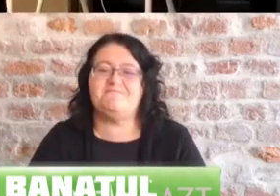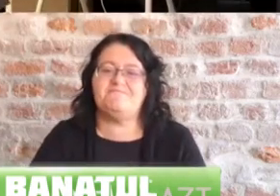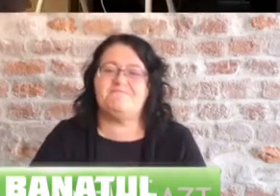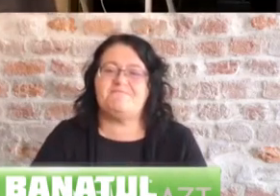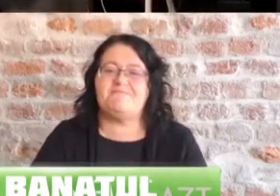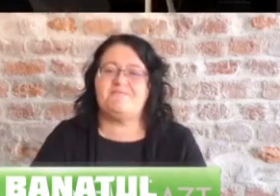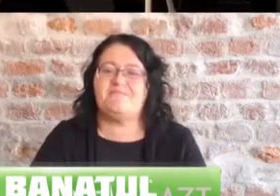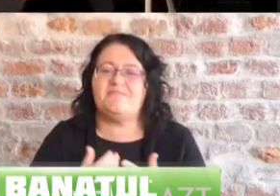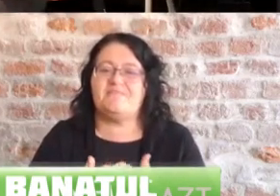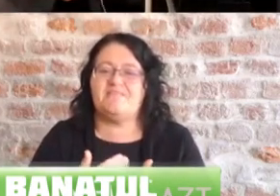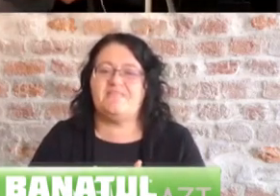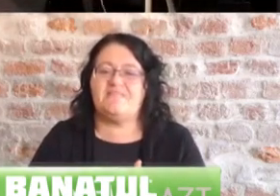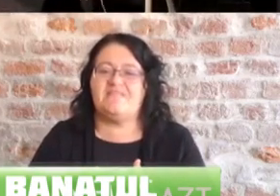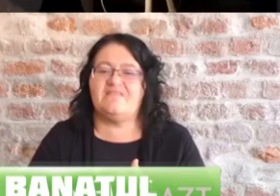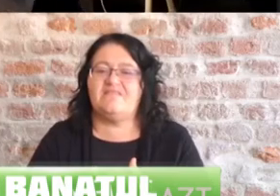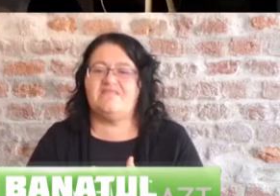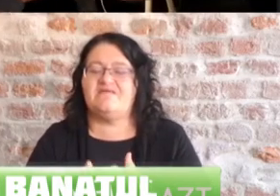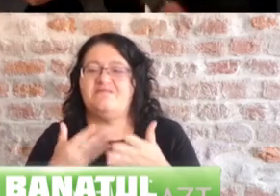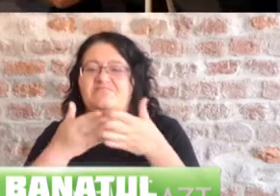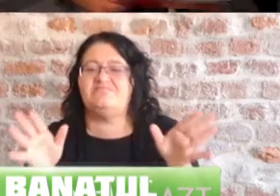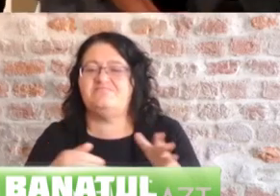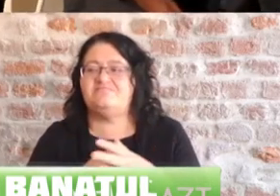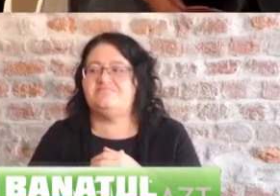This is a long list.